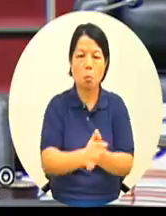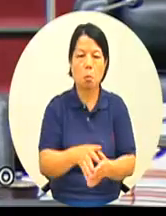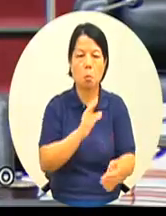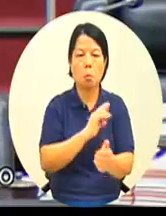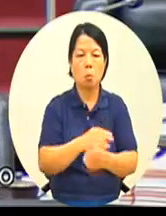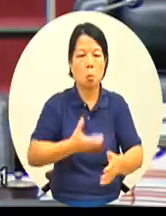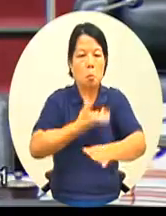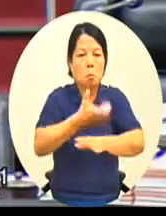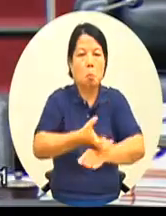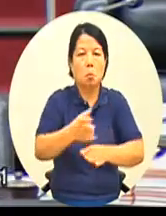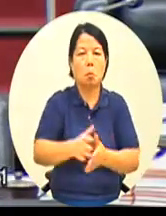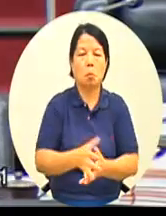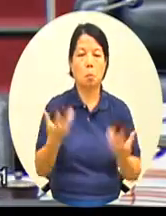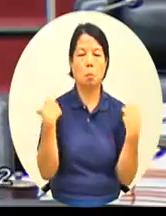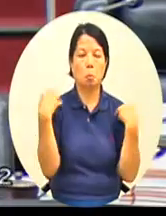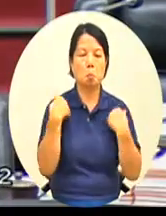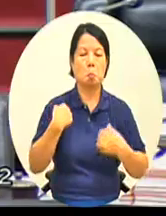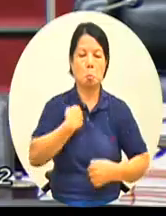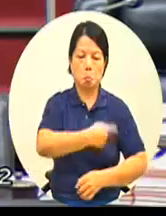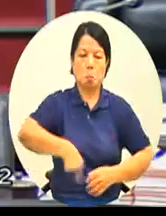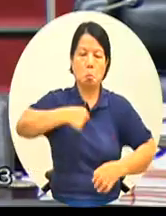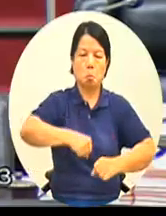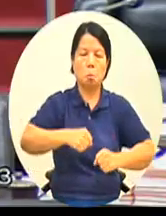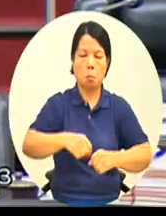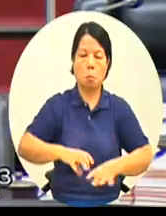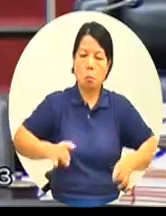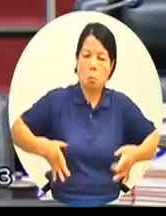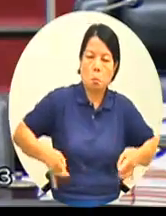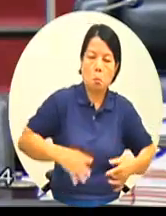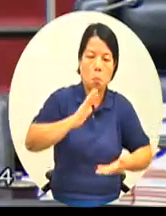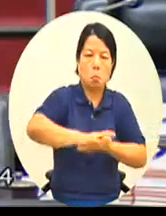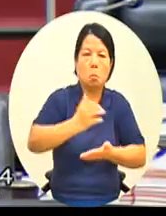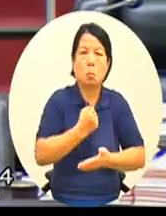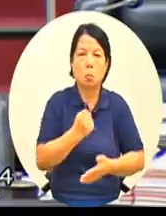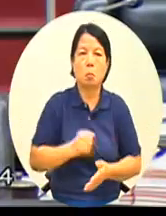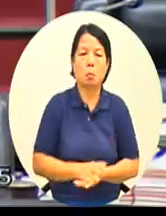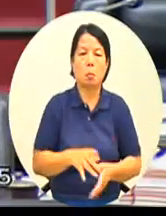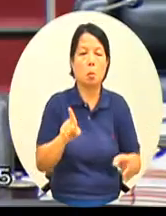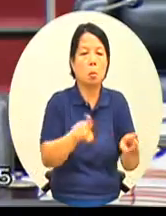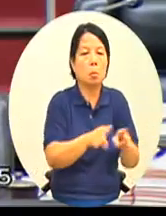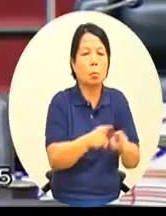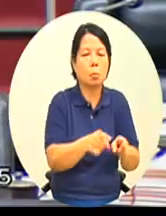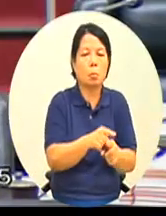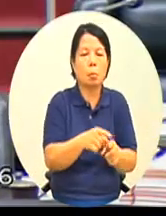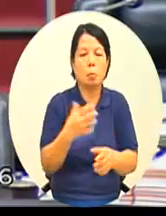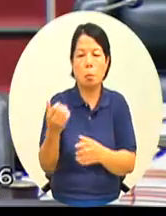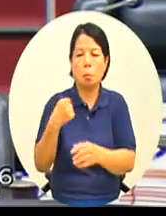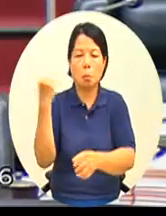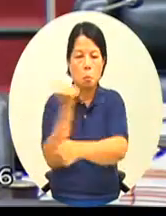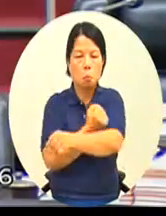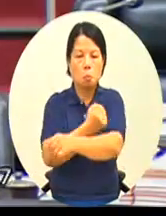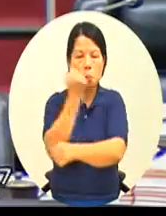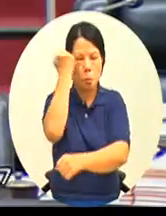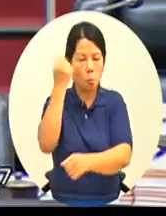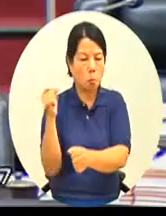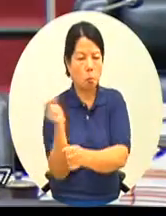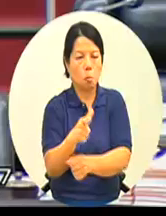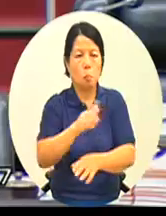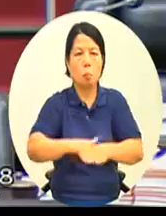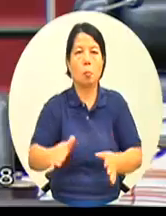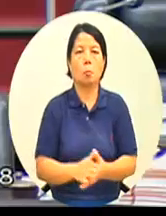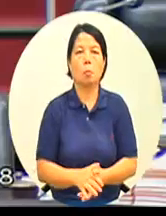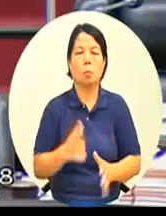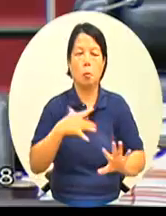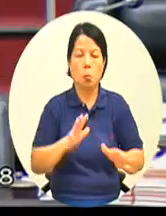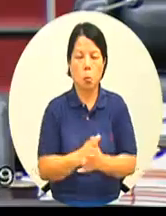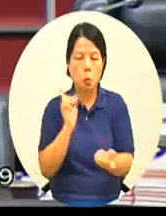要负担的不管是体力上或者是精神上的压力，也会对比一般的劳动者还要高，那所以我们要特别也去注意他们的身